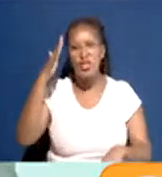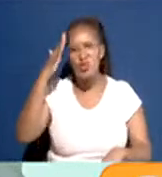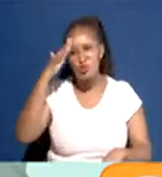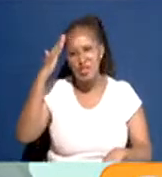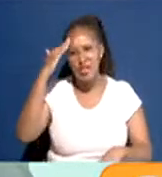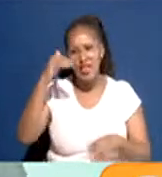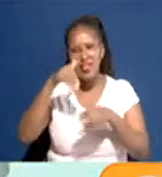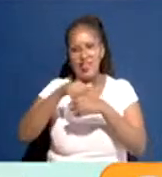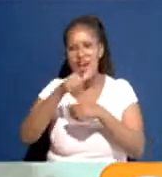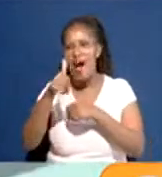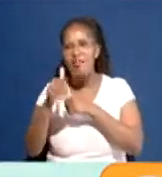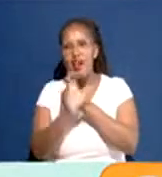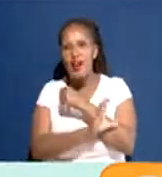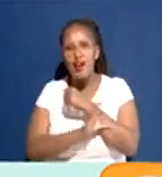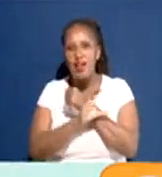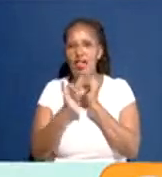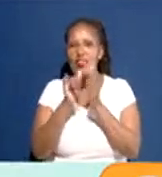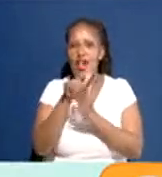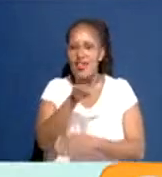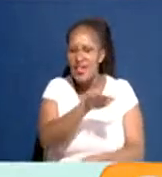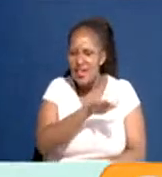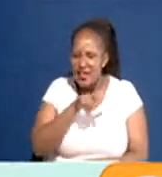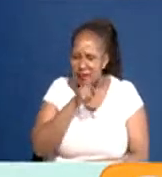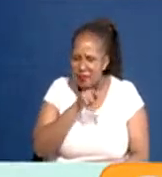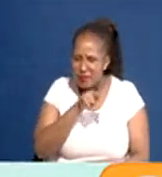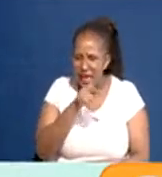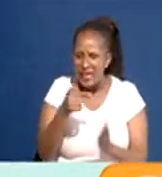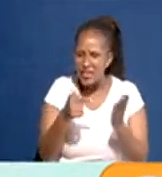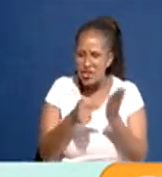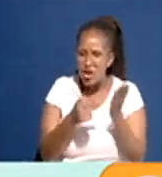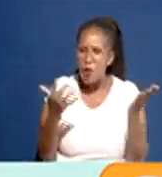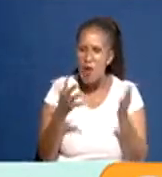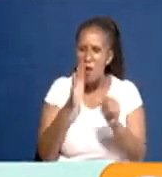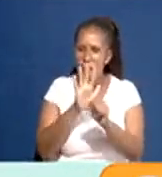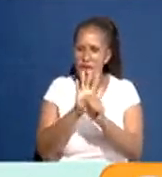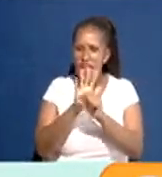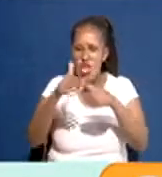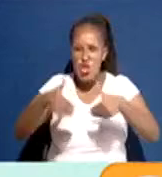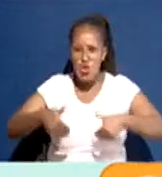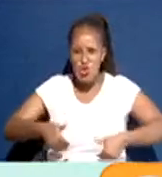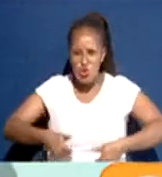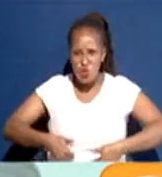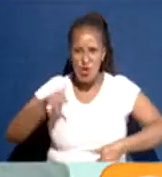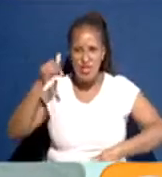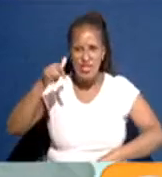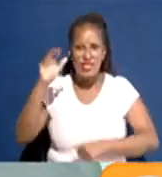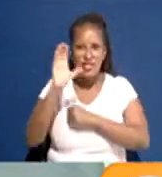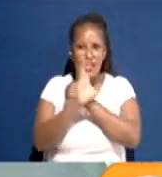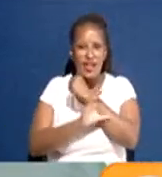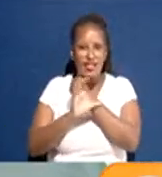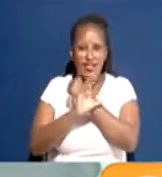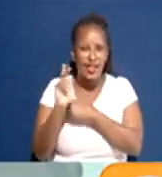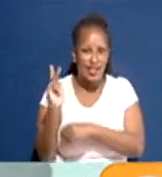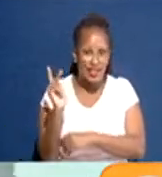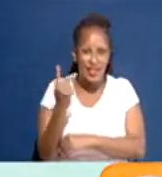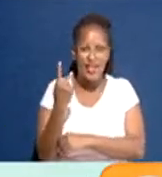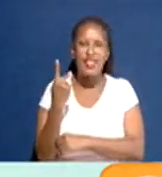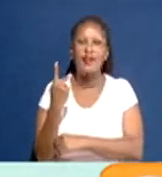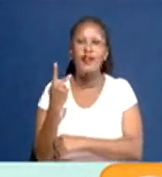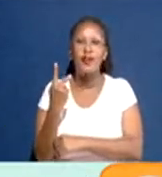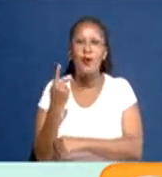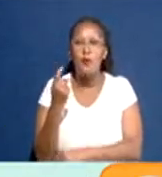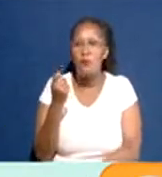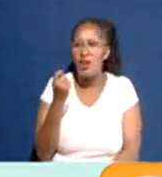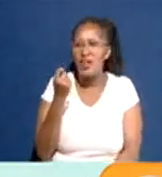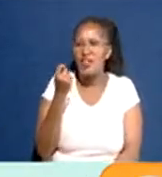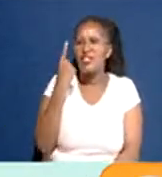kimataifa, hiyo sekta ambayo vijana wengi wa taifa letu la Kenya ni